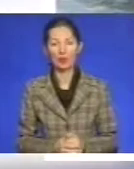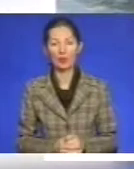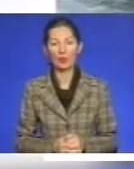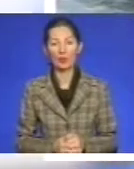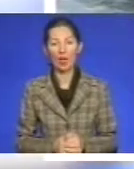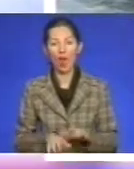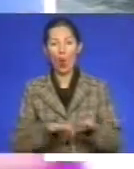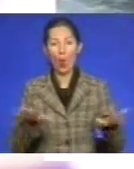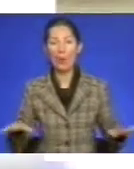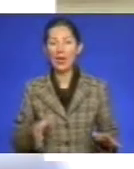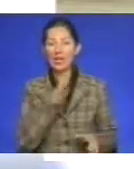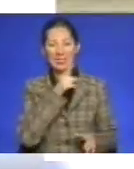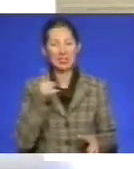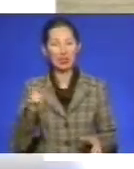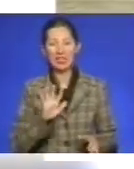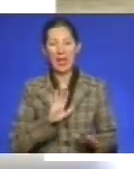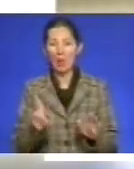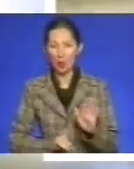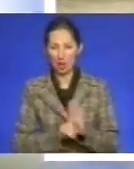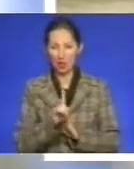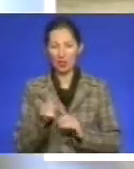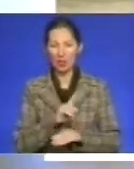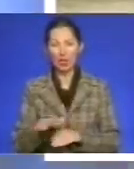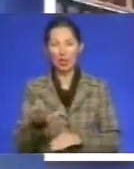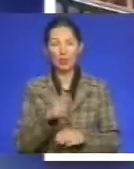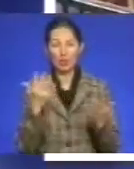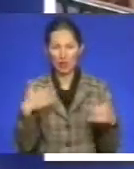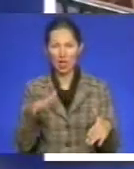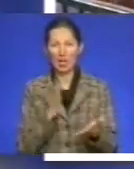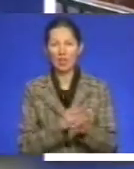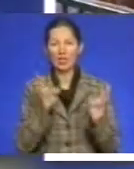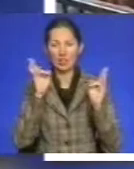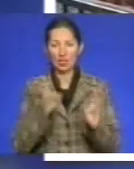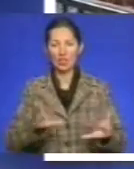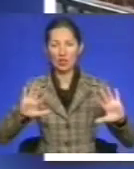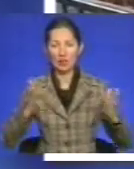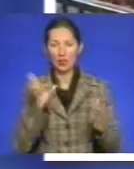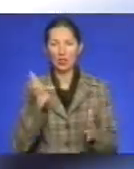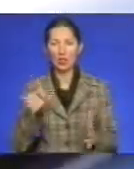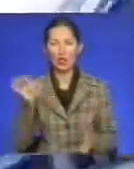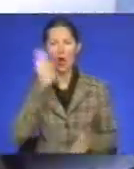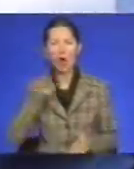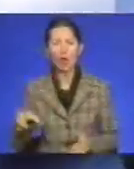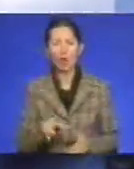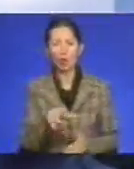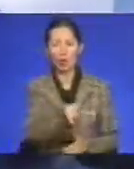Купальний сезон ще не почався, а на Тернопільщині уже є нещасні випадки на водоймах.